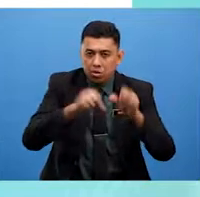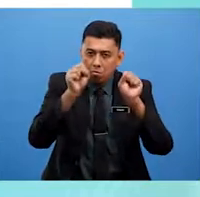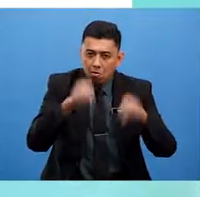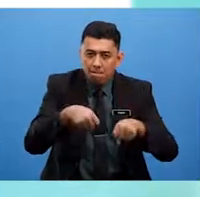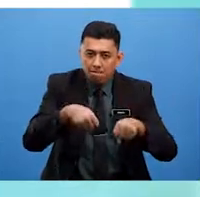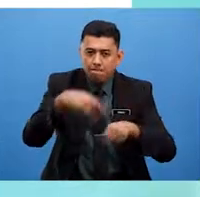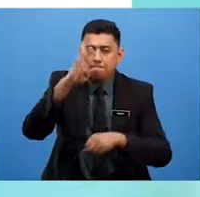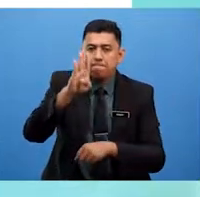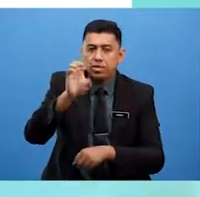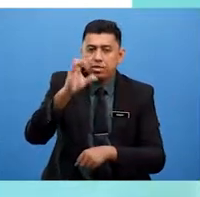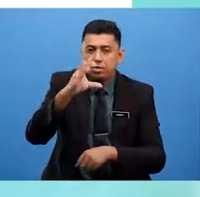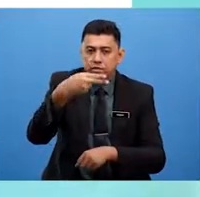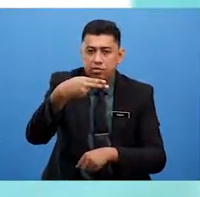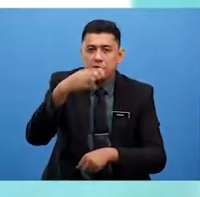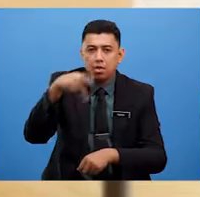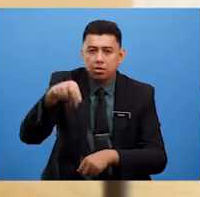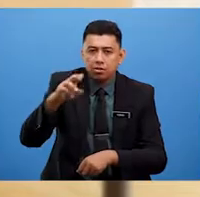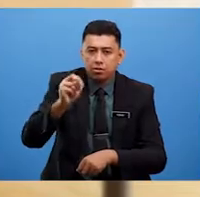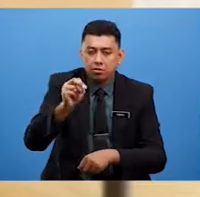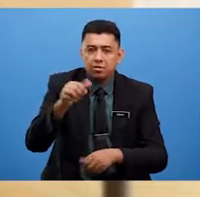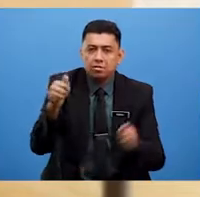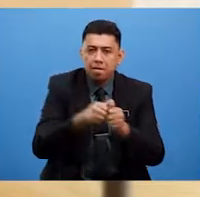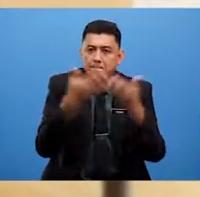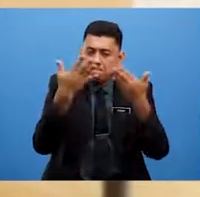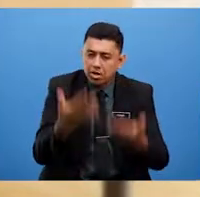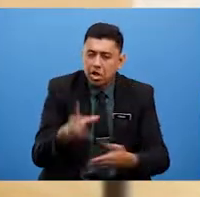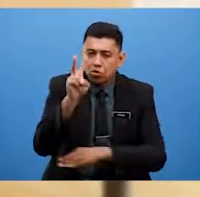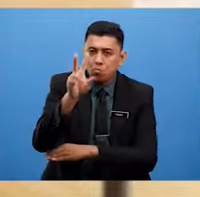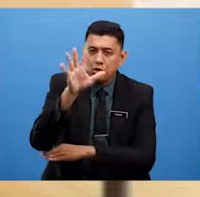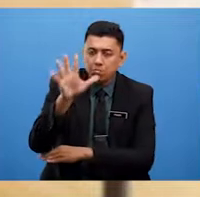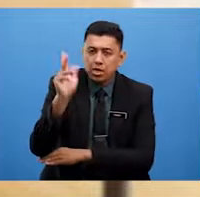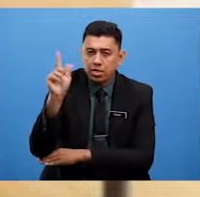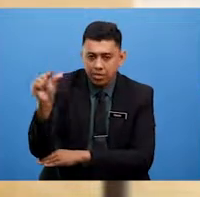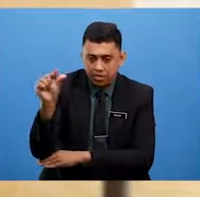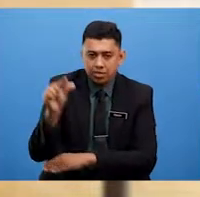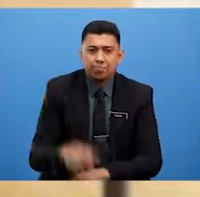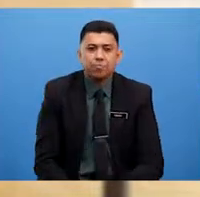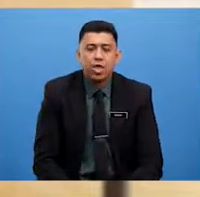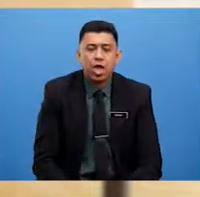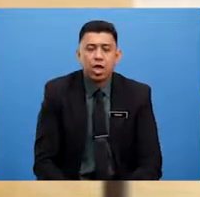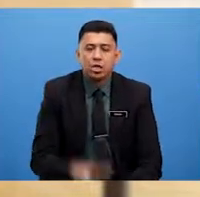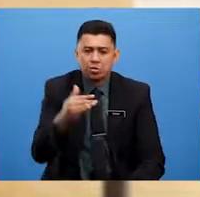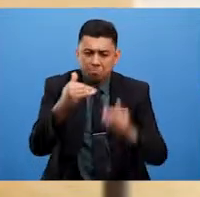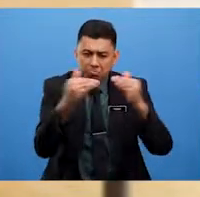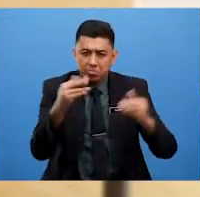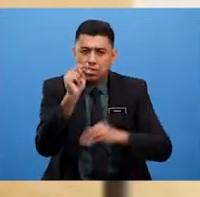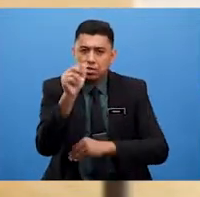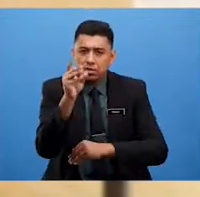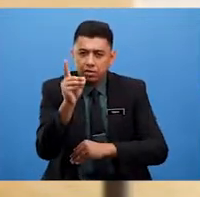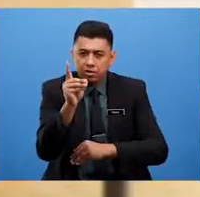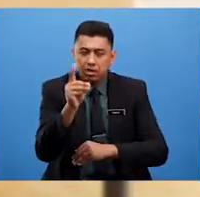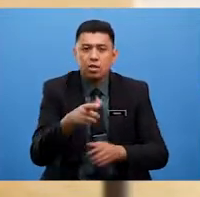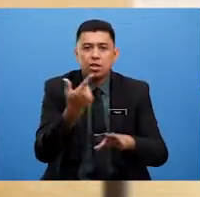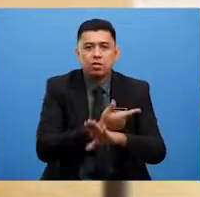berat 25 kg. Dan komponen yang terakhir ialah kadar nadi latihan, KNL, yang